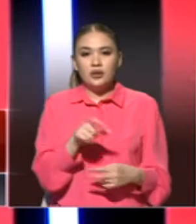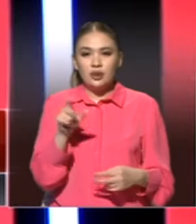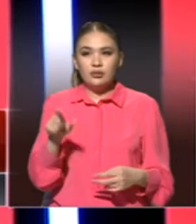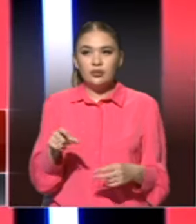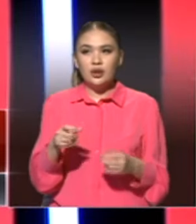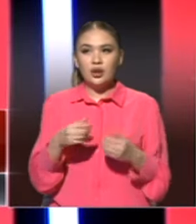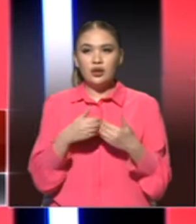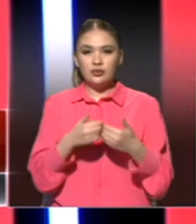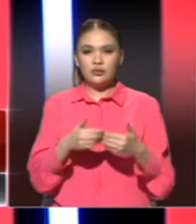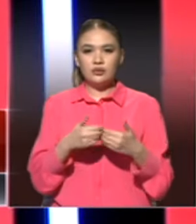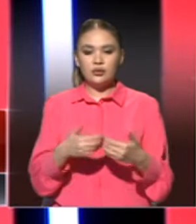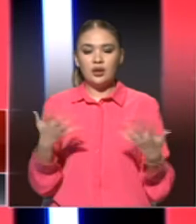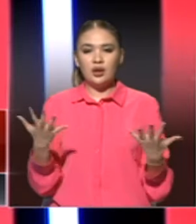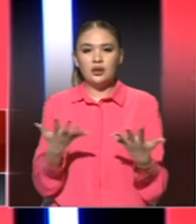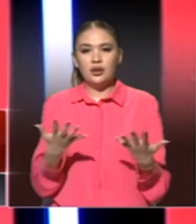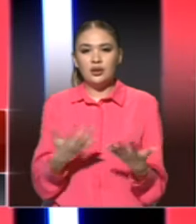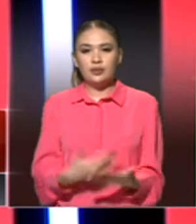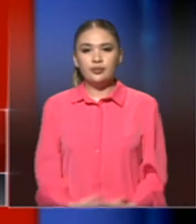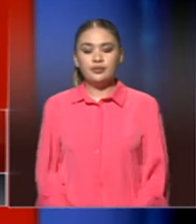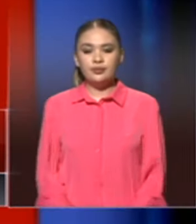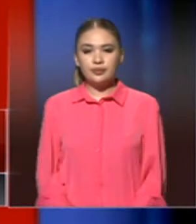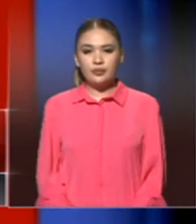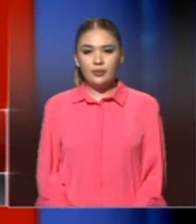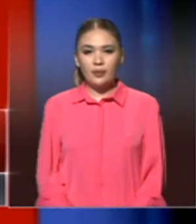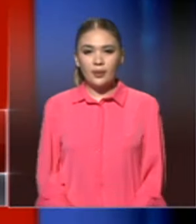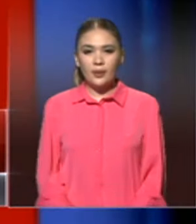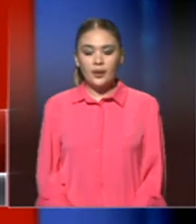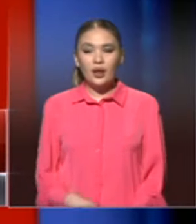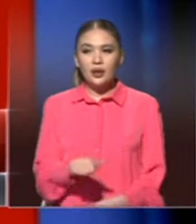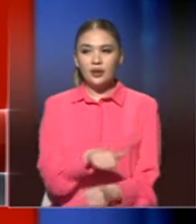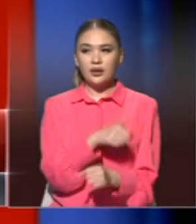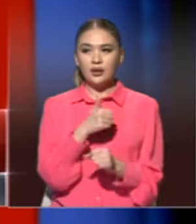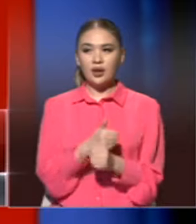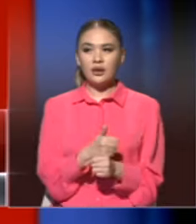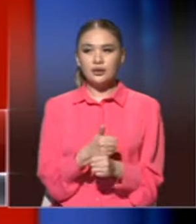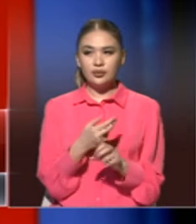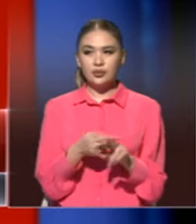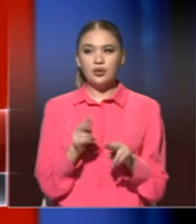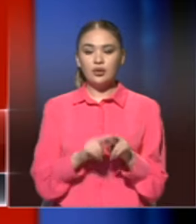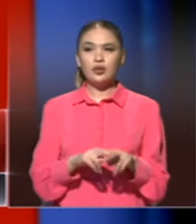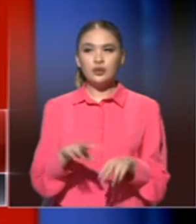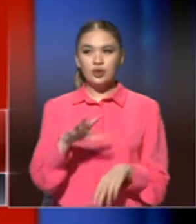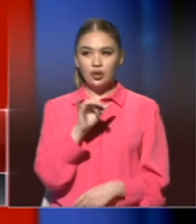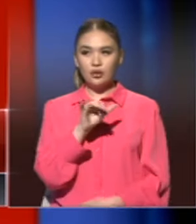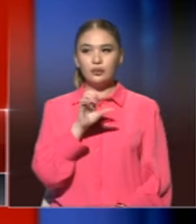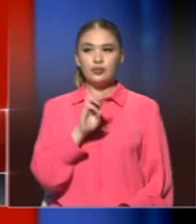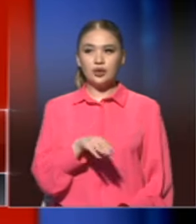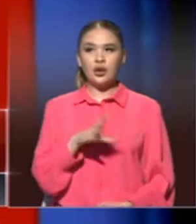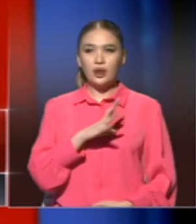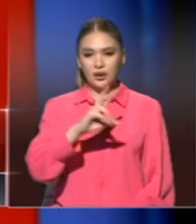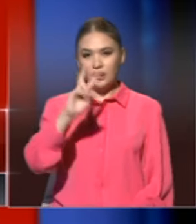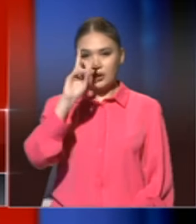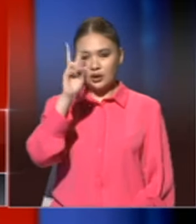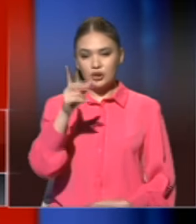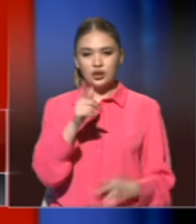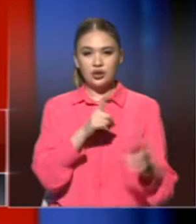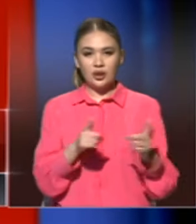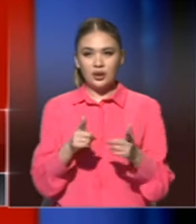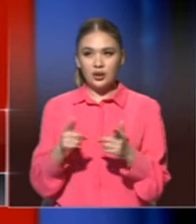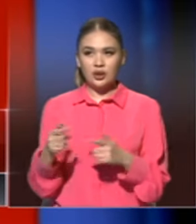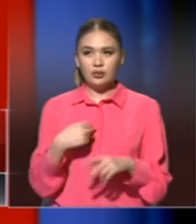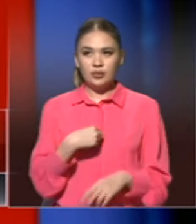түлектеріміз ескере жүрсін. Ең алдыменен осы ұлттық бірыңғай тестілеуге 2 жыл дайындалады деген пікірге мен